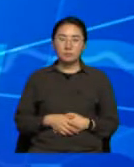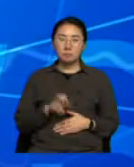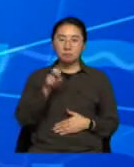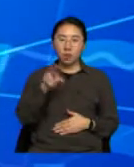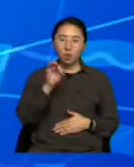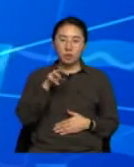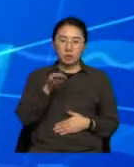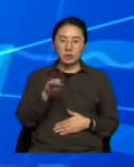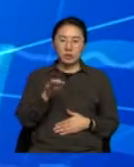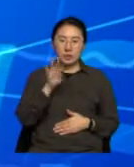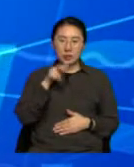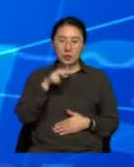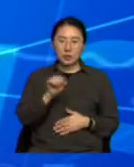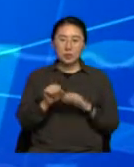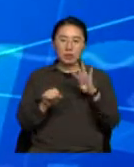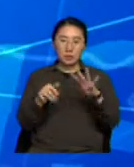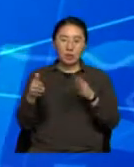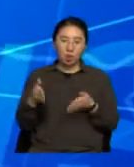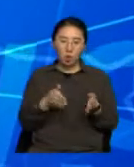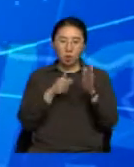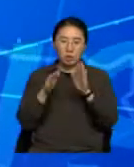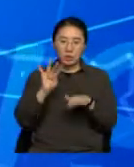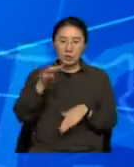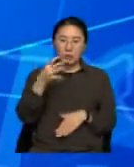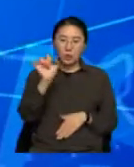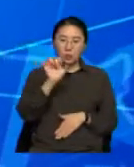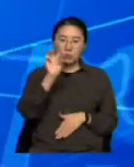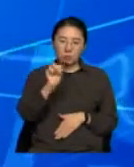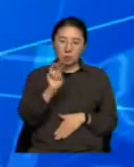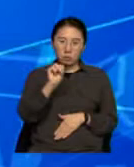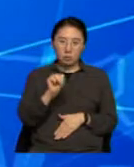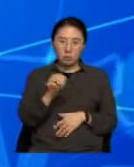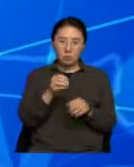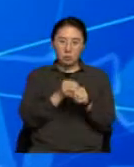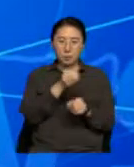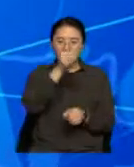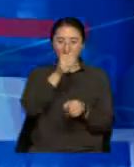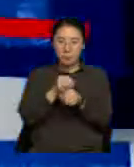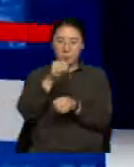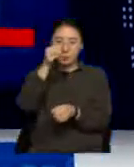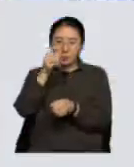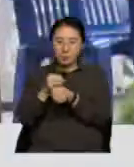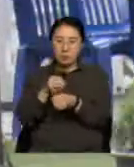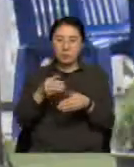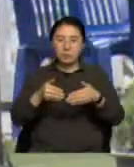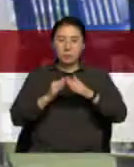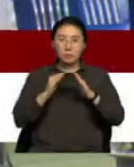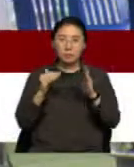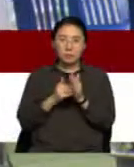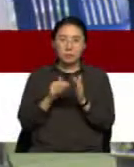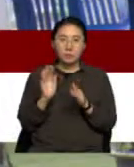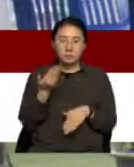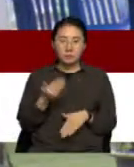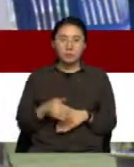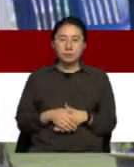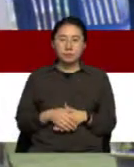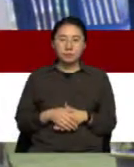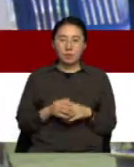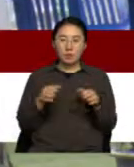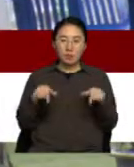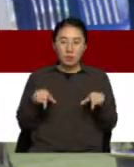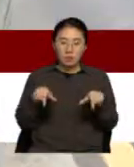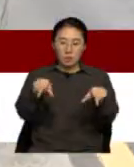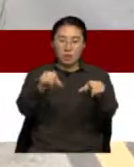명지대 사거리에서 홍남교에 이르는 450m 구간이 전봇대 민화거리로 조성됐습니다.